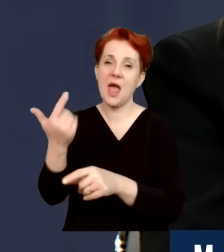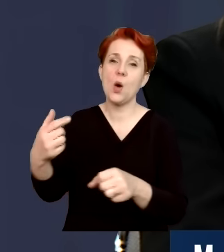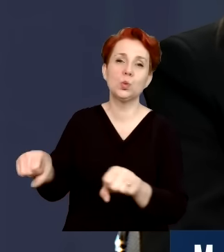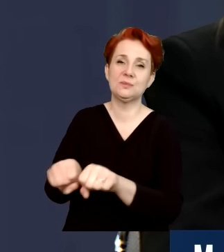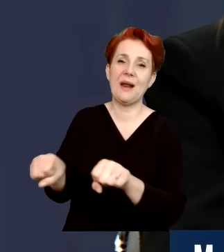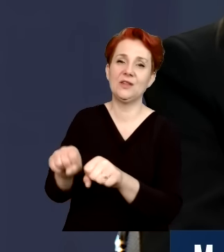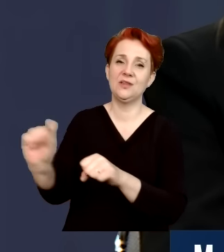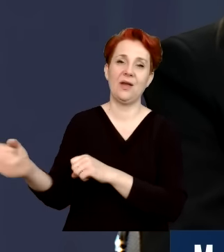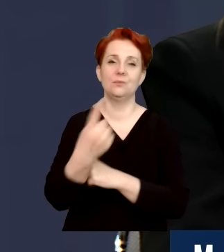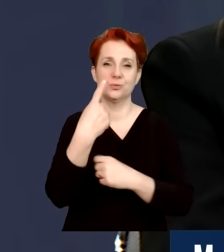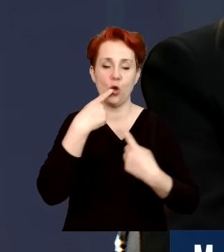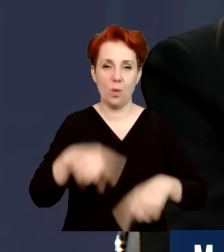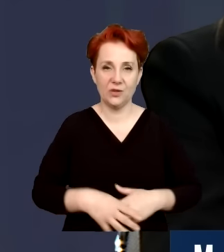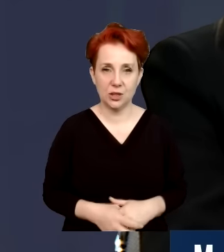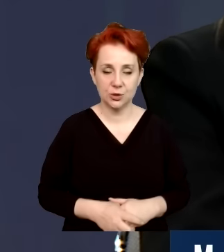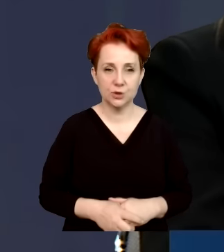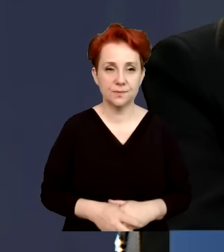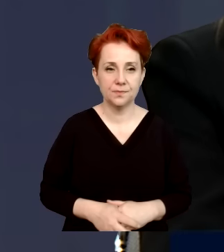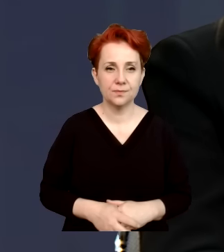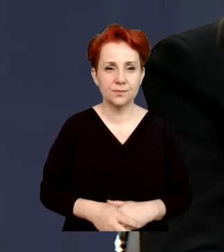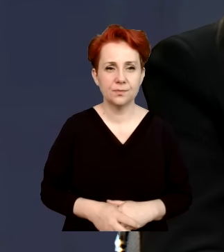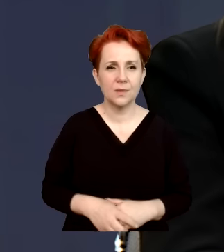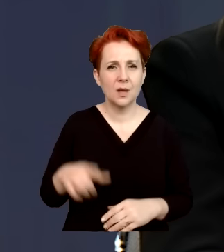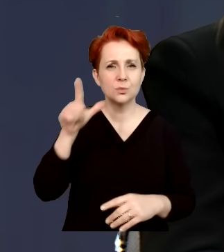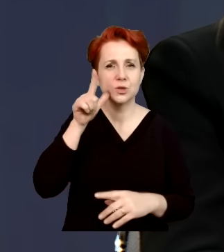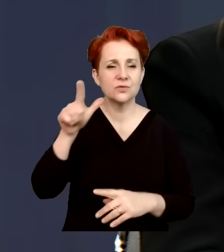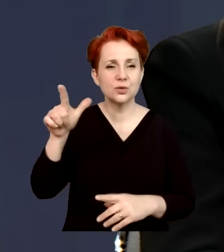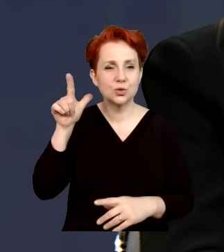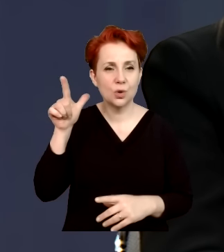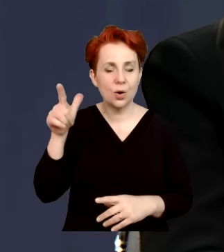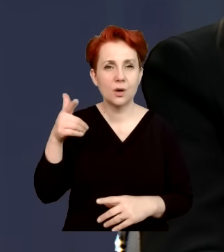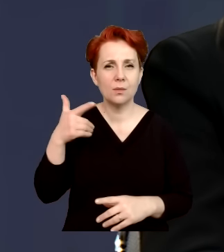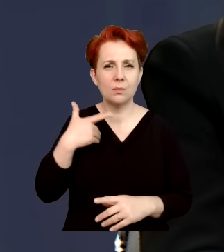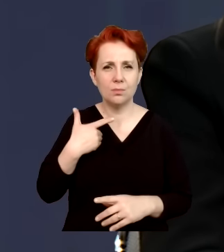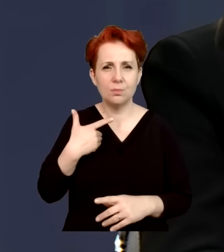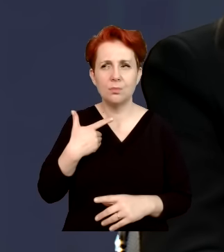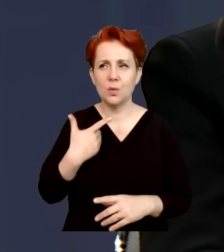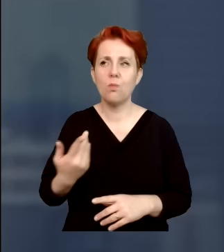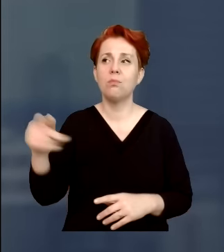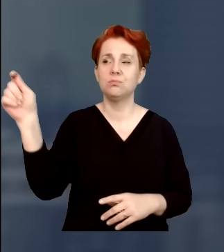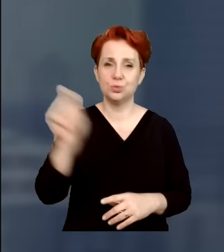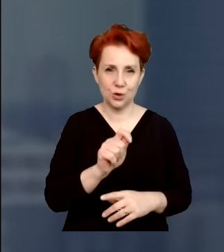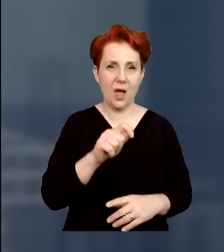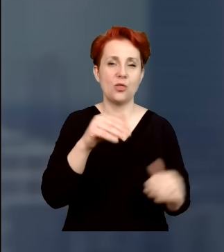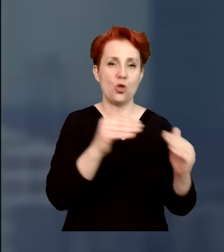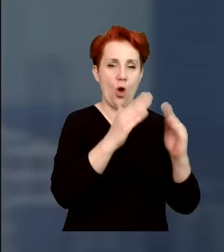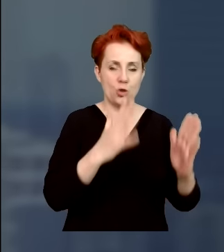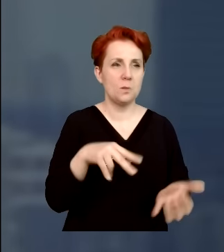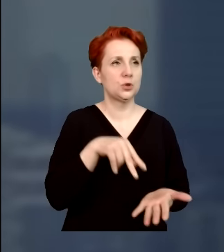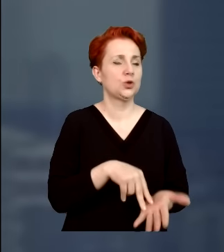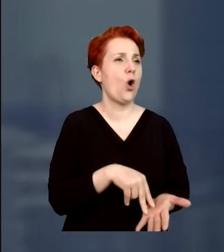Zbigniew Ziobro, stojąc wieczorem, przedwczoraj przed swoim dołem, kiedy przyjechał, on nie stawiał w